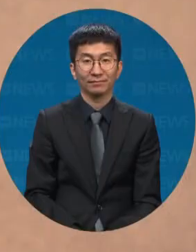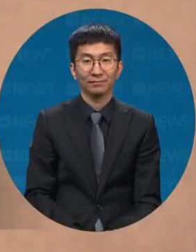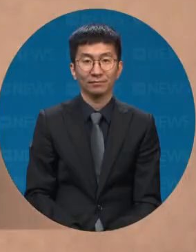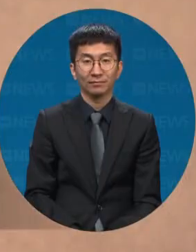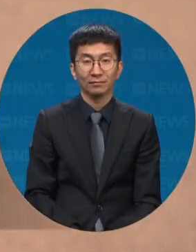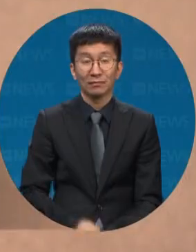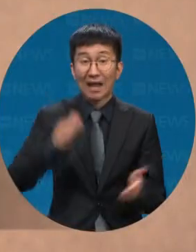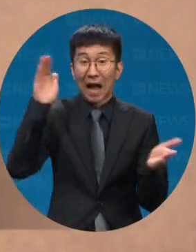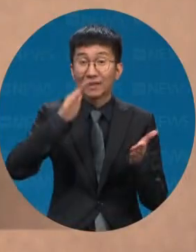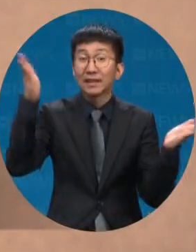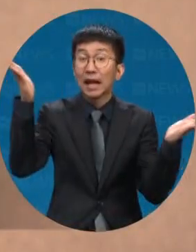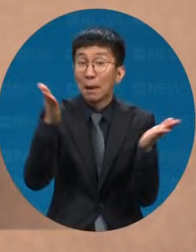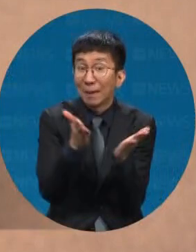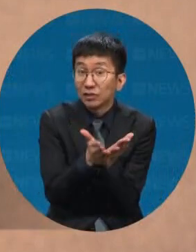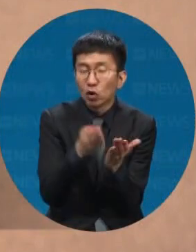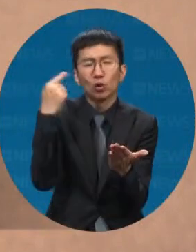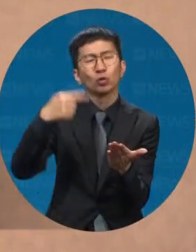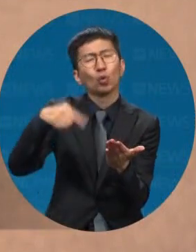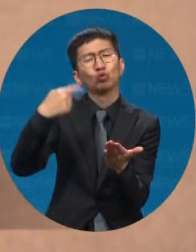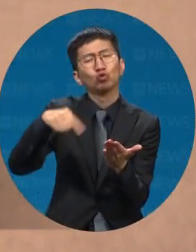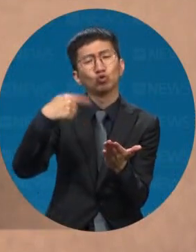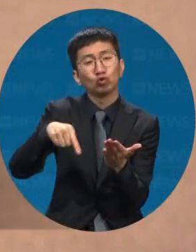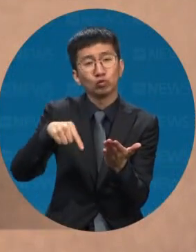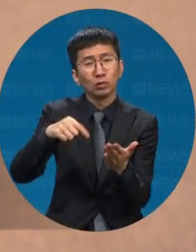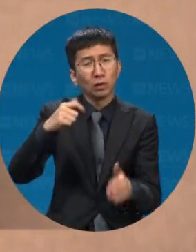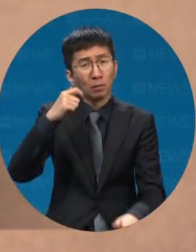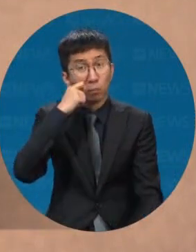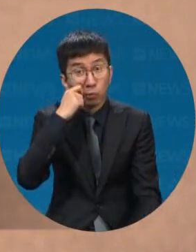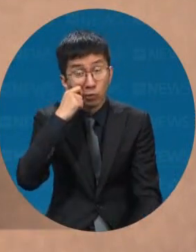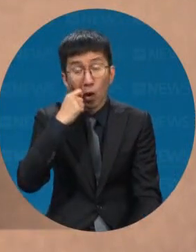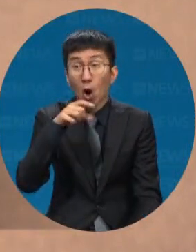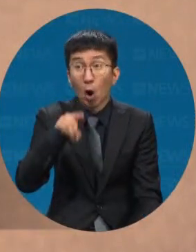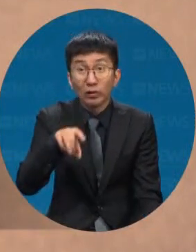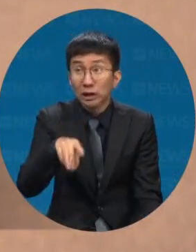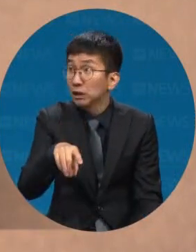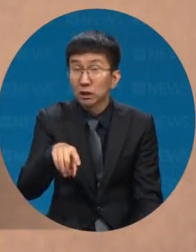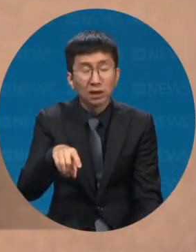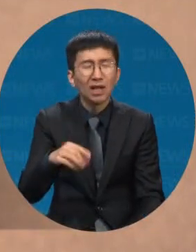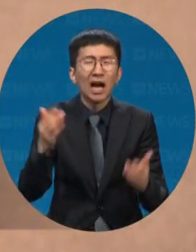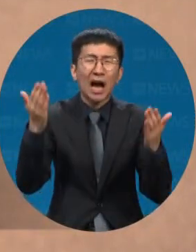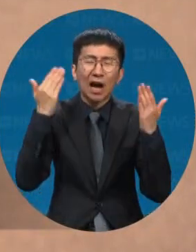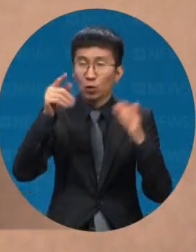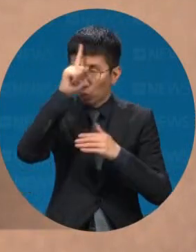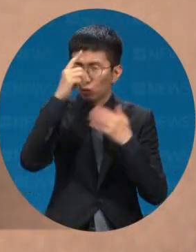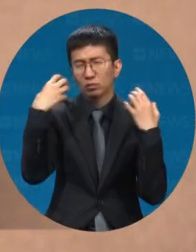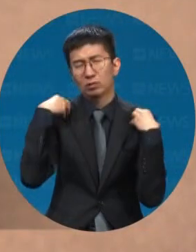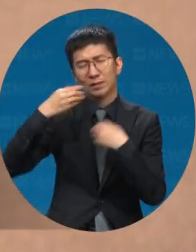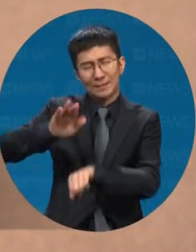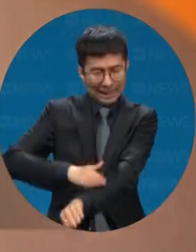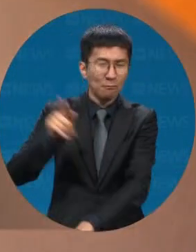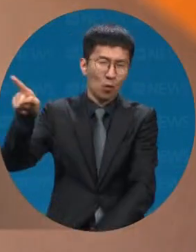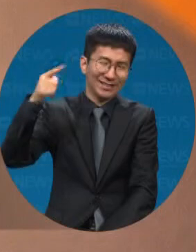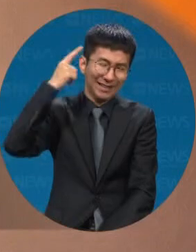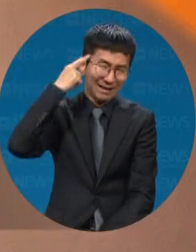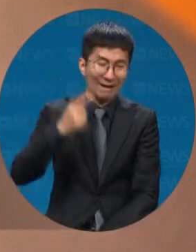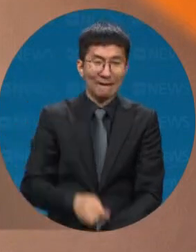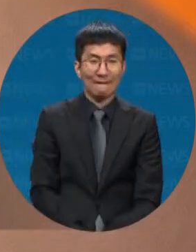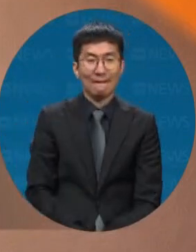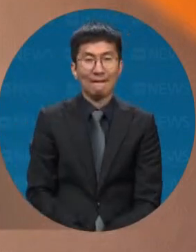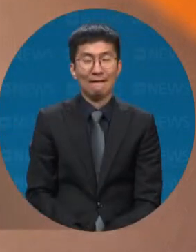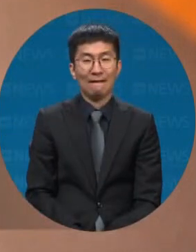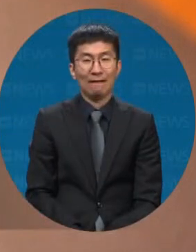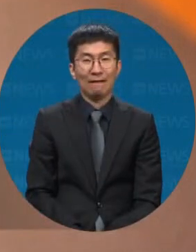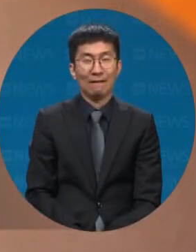학생 수준에 맞는 교육을 해주지 못하는 학교나 교육청 에 책임이라고 저는 기본적으로 생각하고 있기 때문에 그 학생이